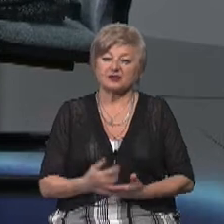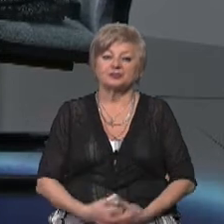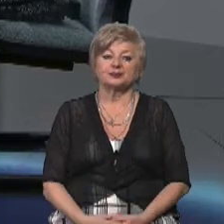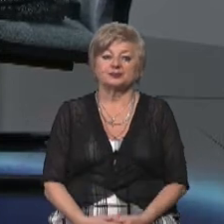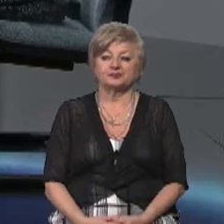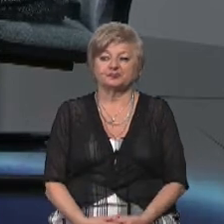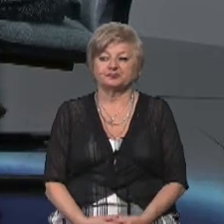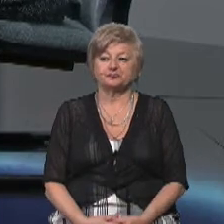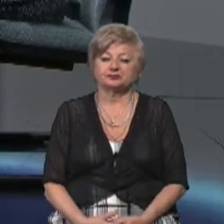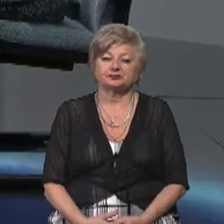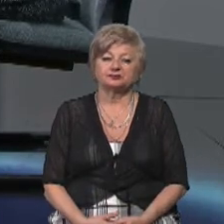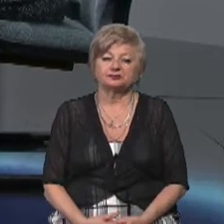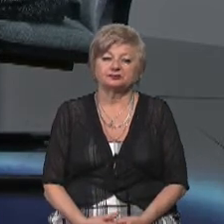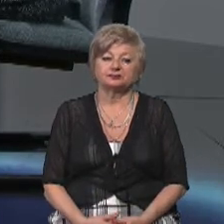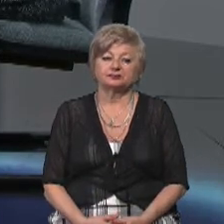увага на екран.